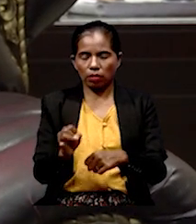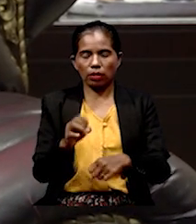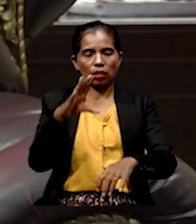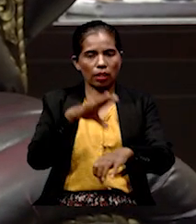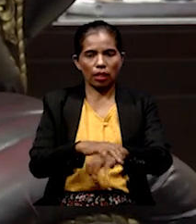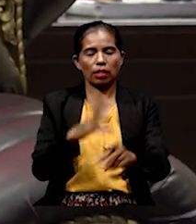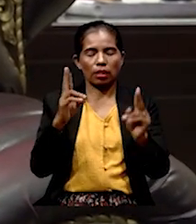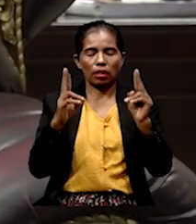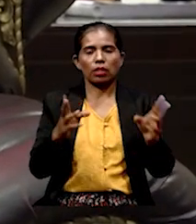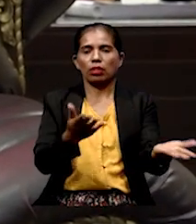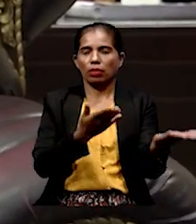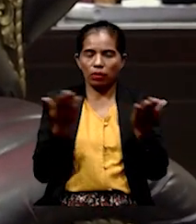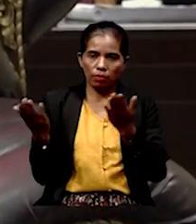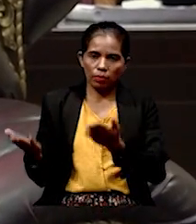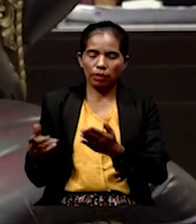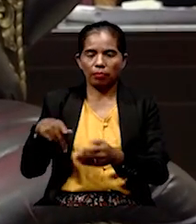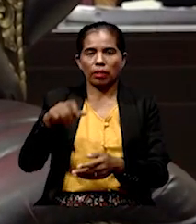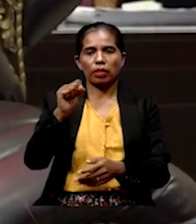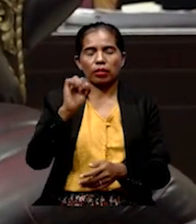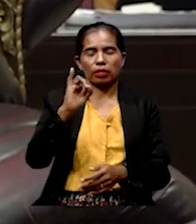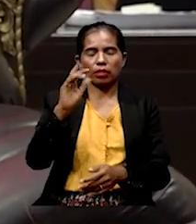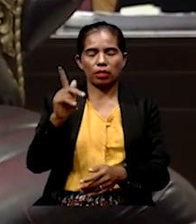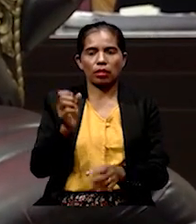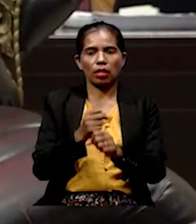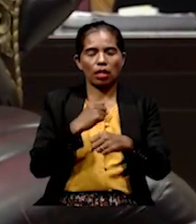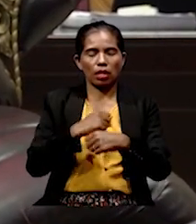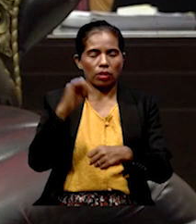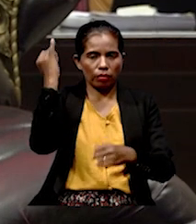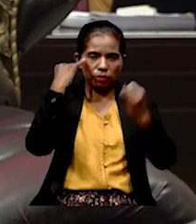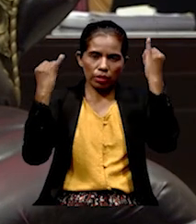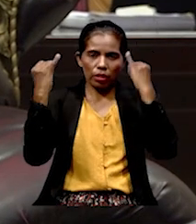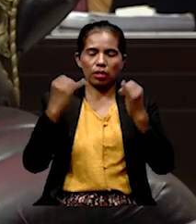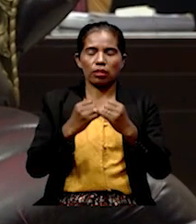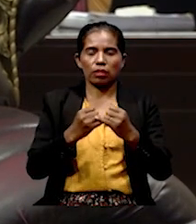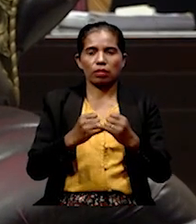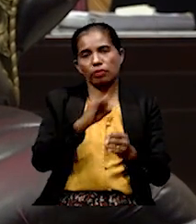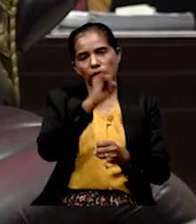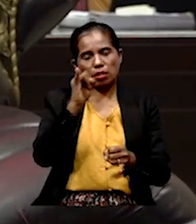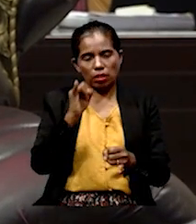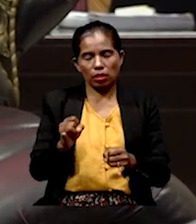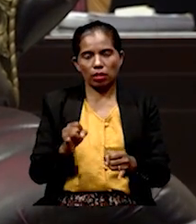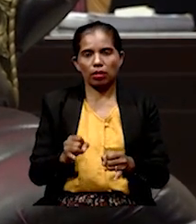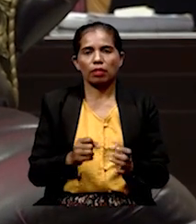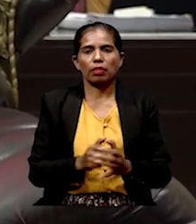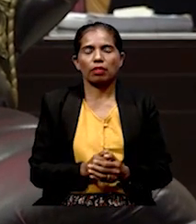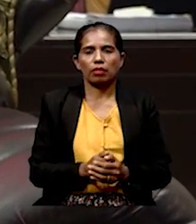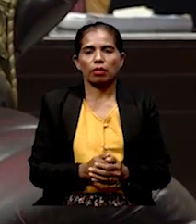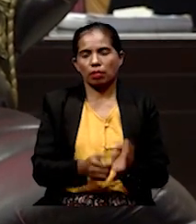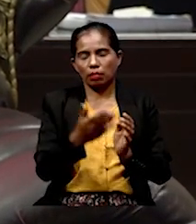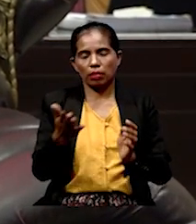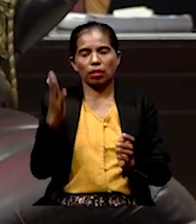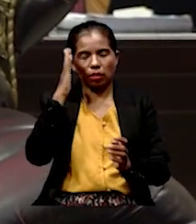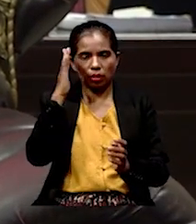kadan foti mai ho pisik foti mai orsek halo investigasaun o hingo iho na imigrasaun ana sang timi tebo sira kala